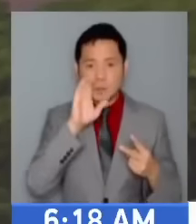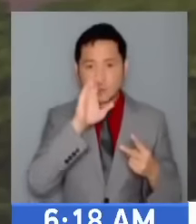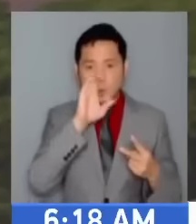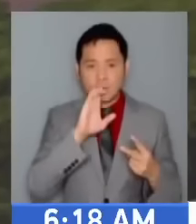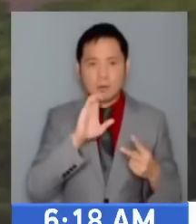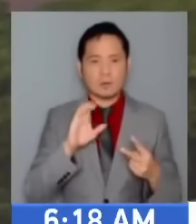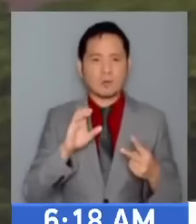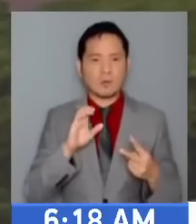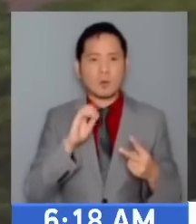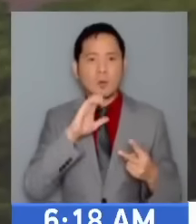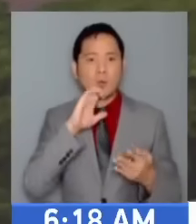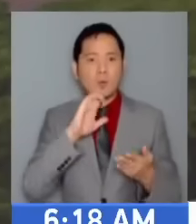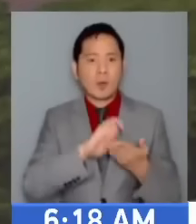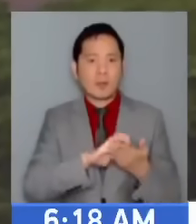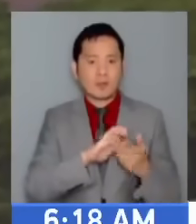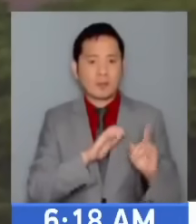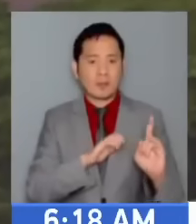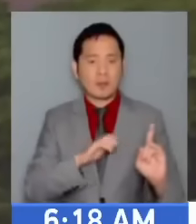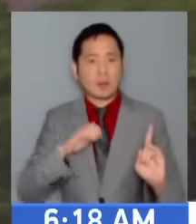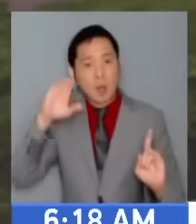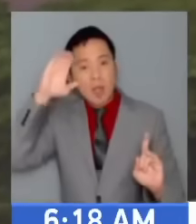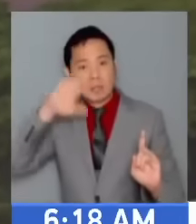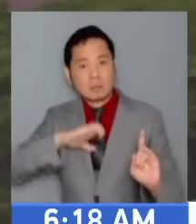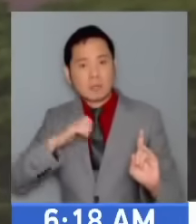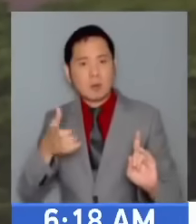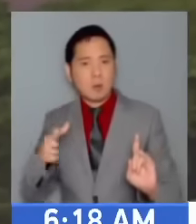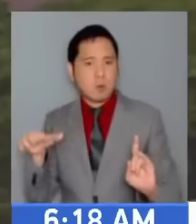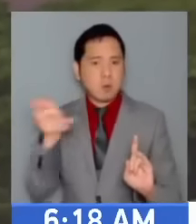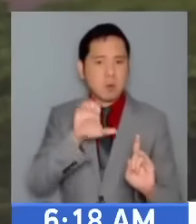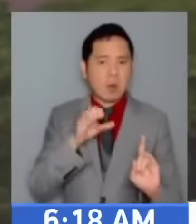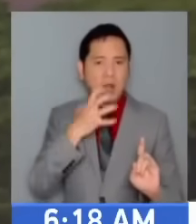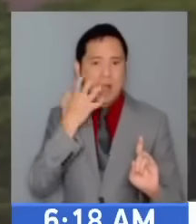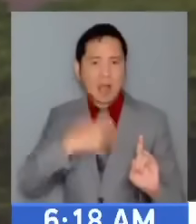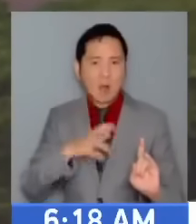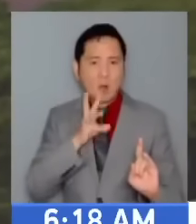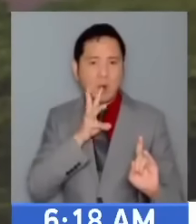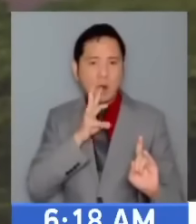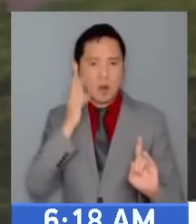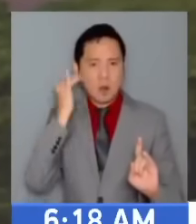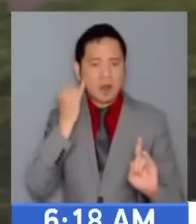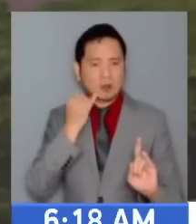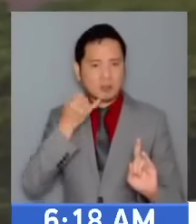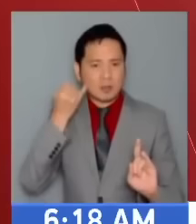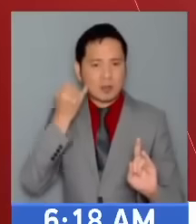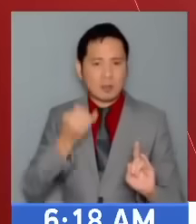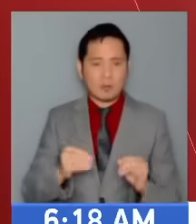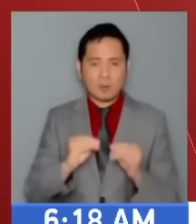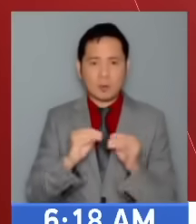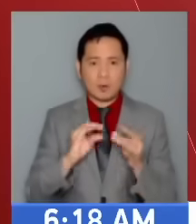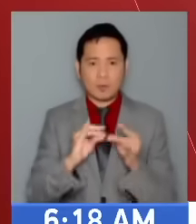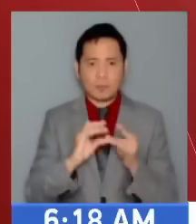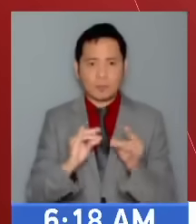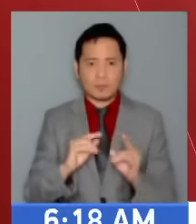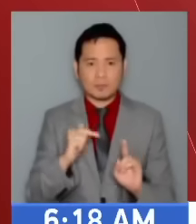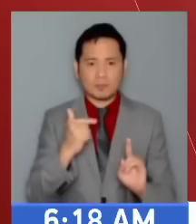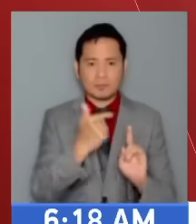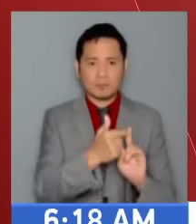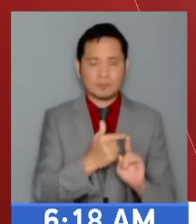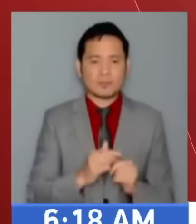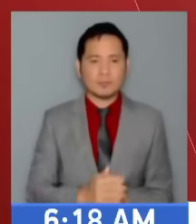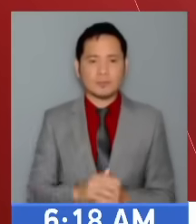kanyang Mister dahil sa selos yan ang unang balita ng host ng jmi Regional TV live na si Nico